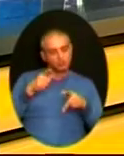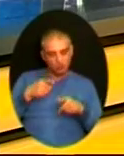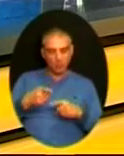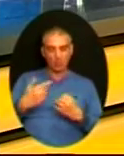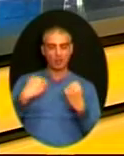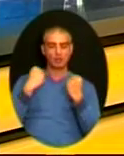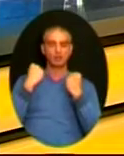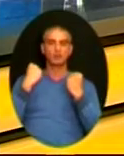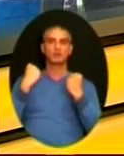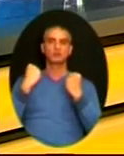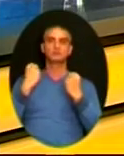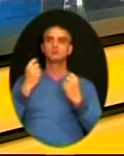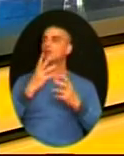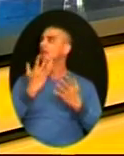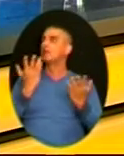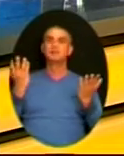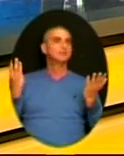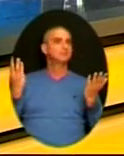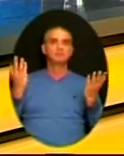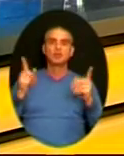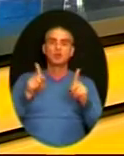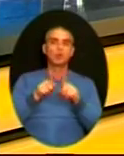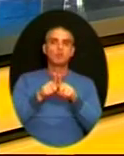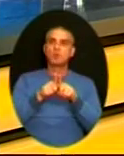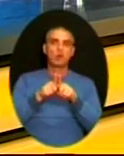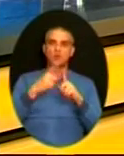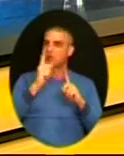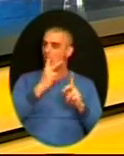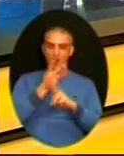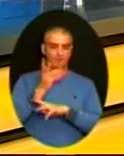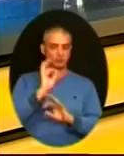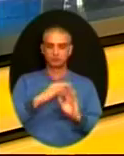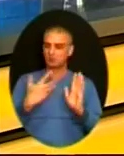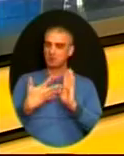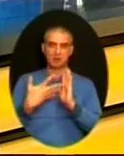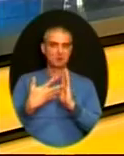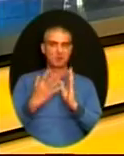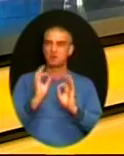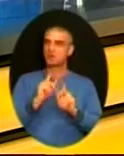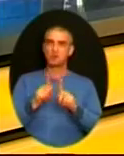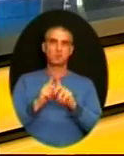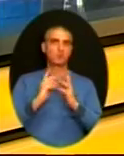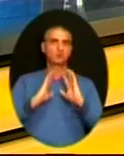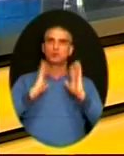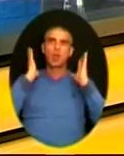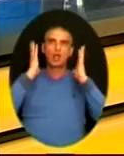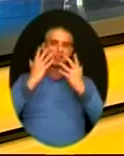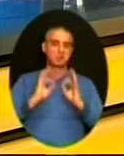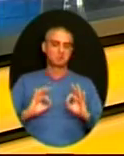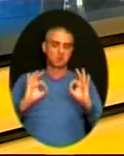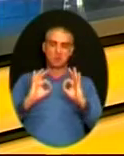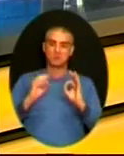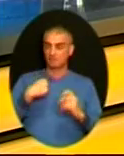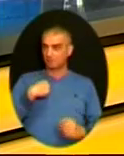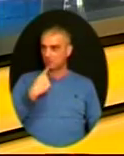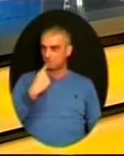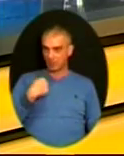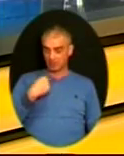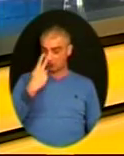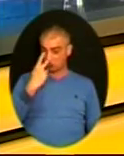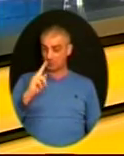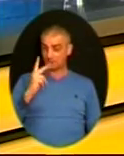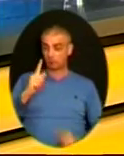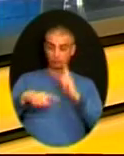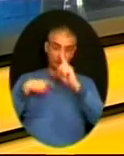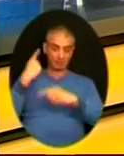עוז וצעצומות, זה בכלל, כאילו הוא לא עובר שום חקירות, הוא לא עובר שום גיהנום. אני אומר לך, ואנחנו נראה ביום